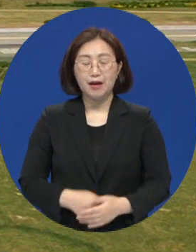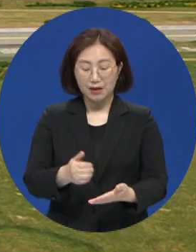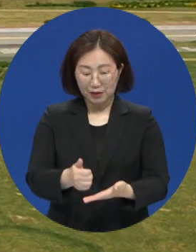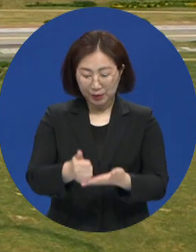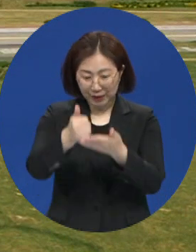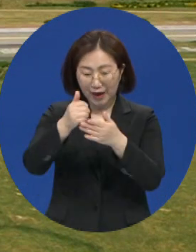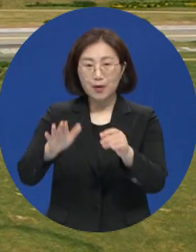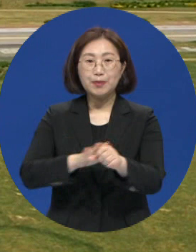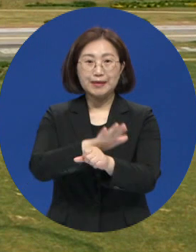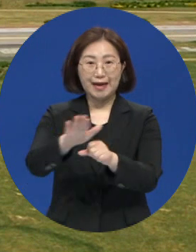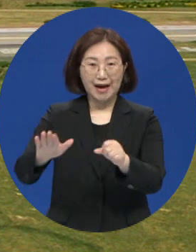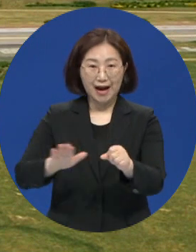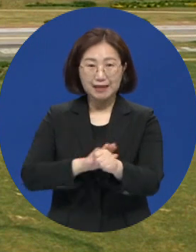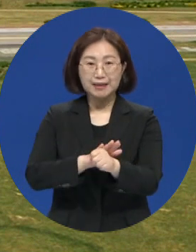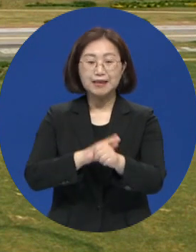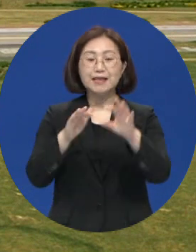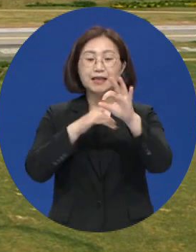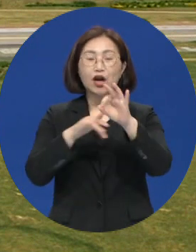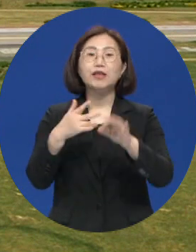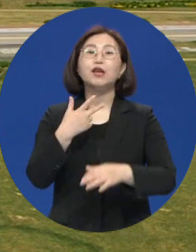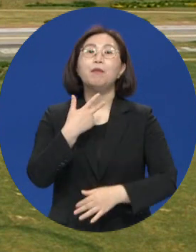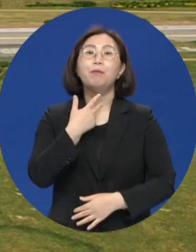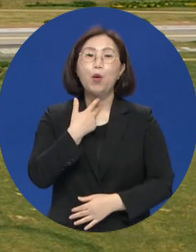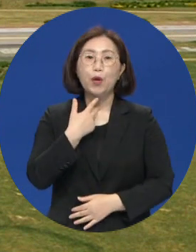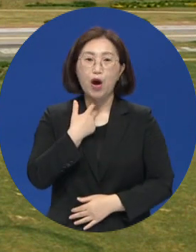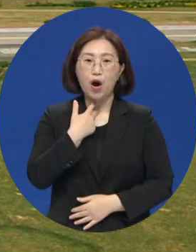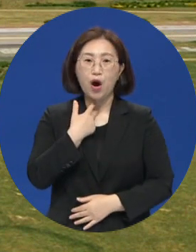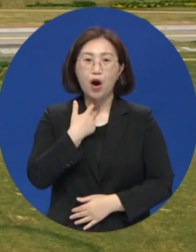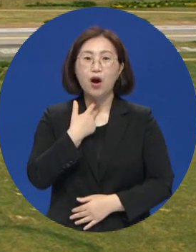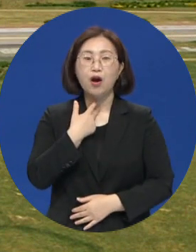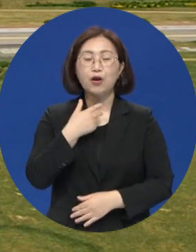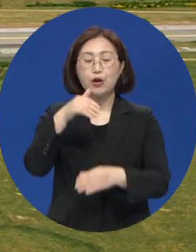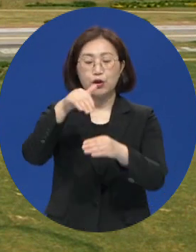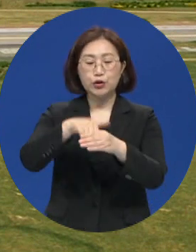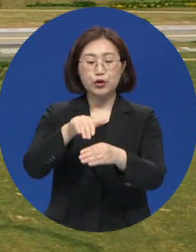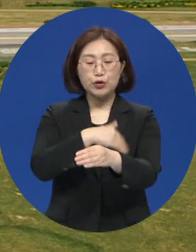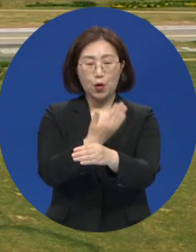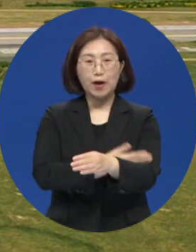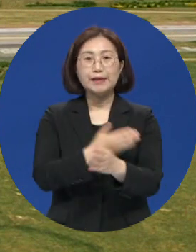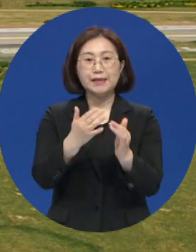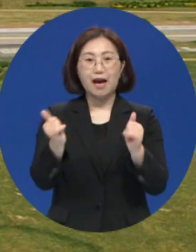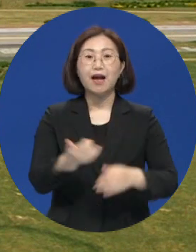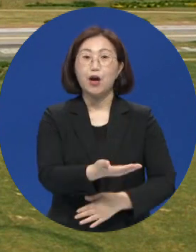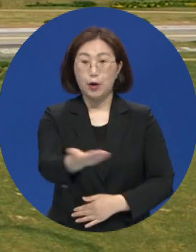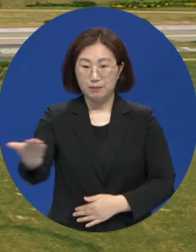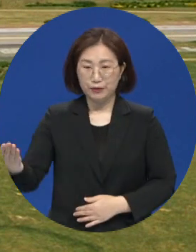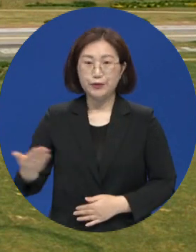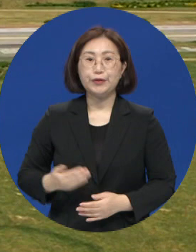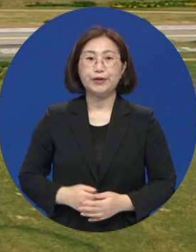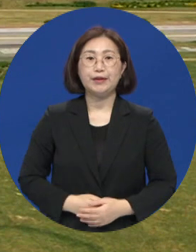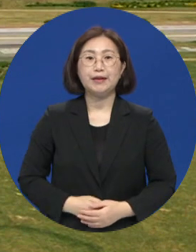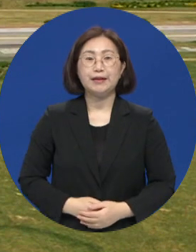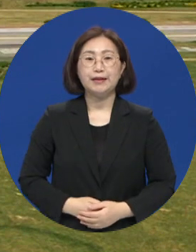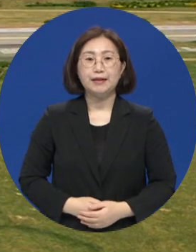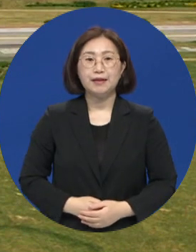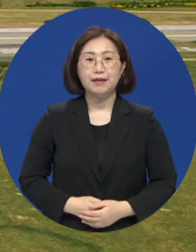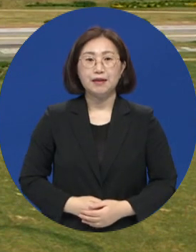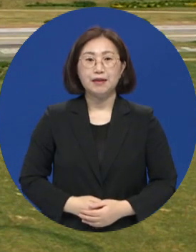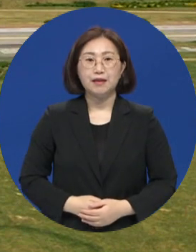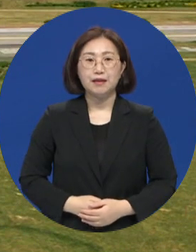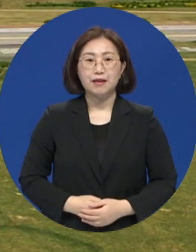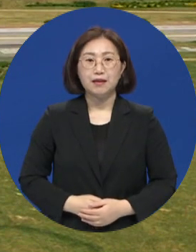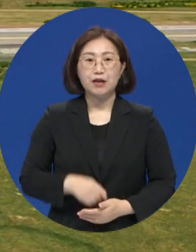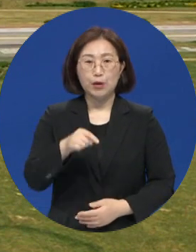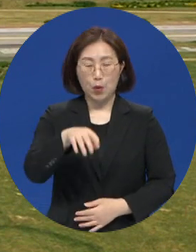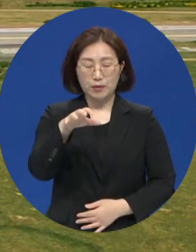존경하고 사랑하는 서천 보령 포용 서천 유권자 여러분 서천 노령